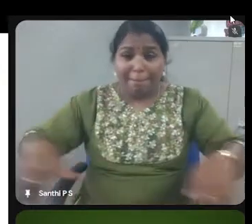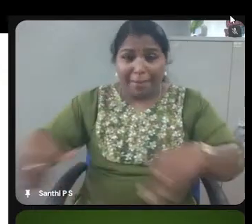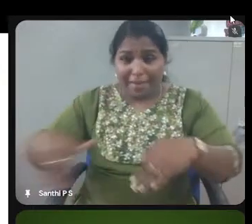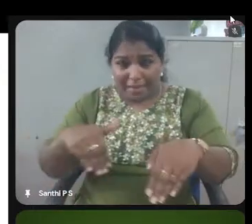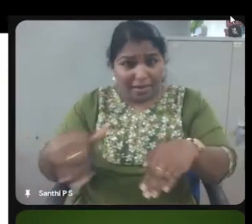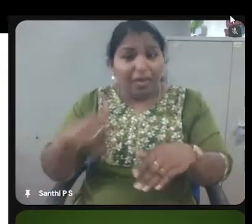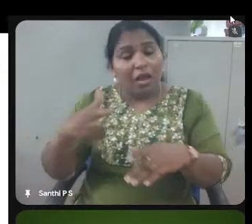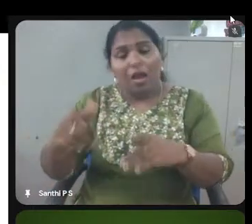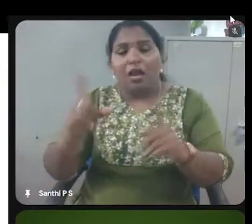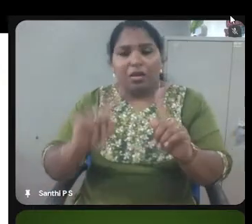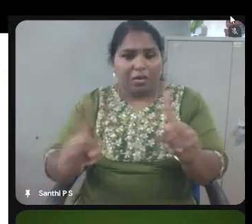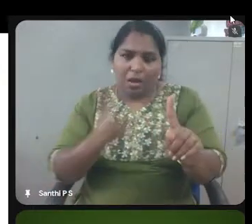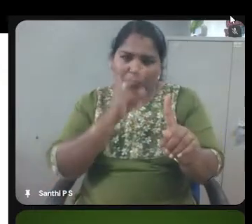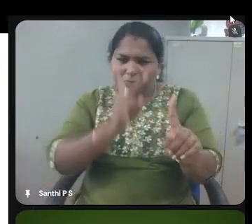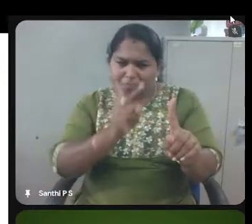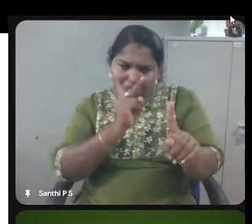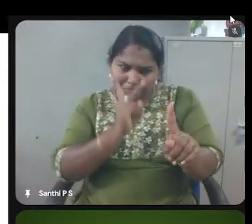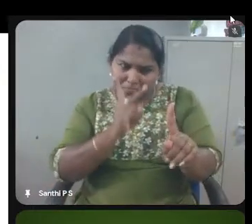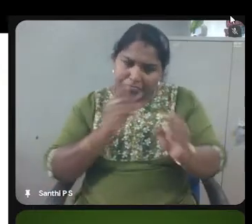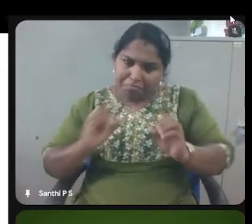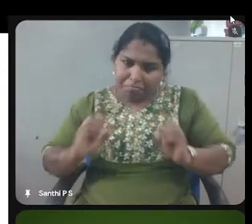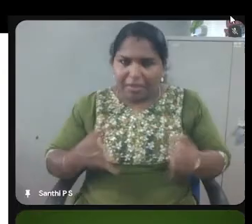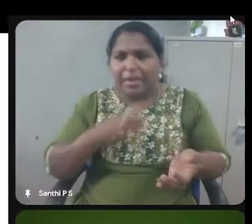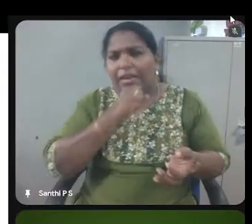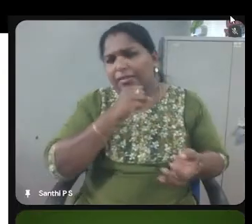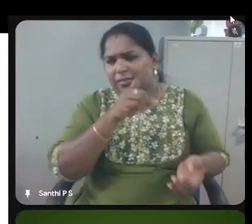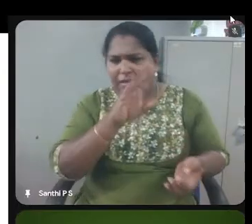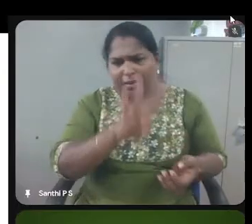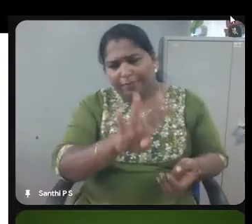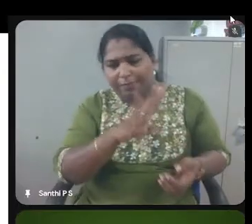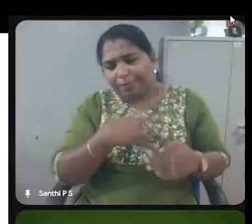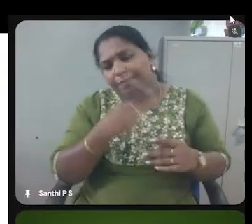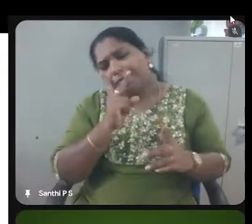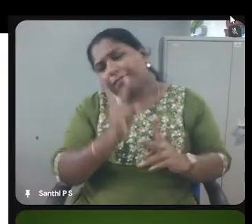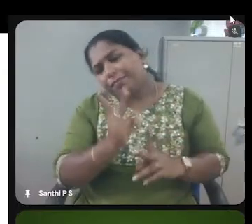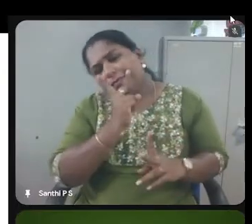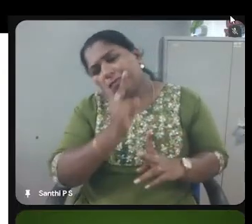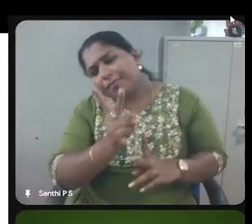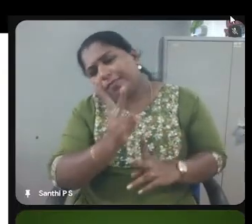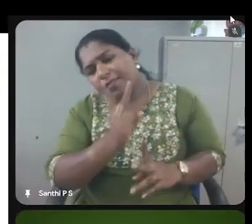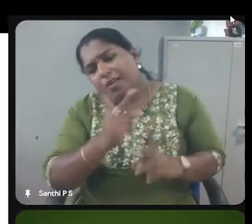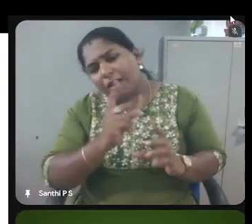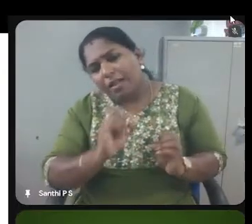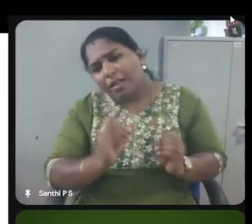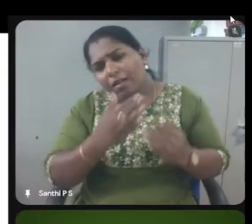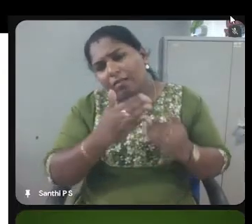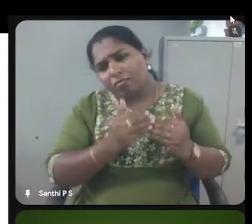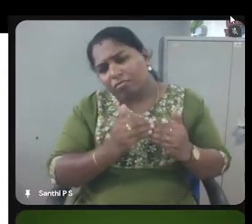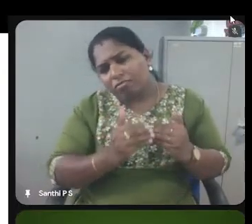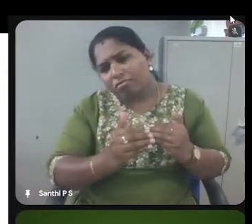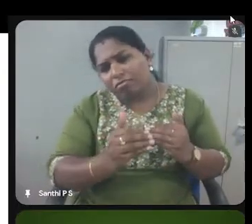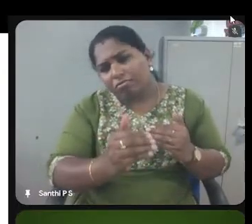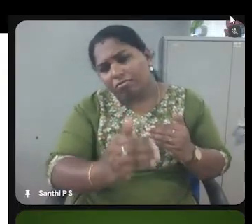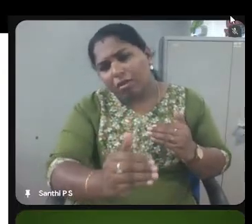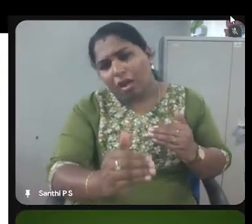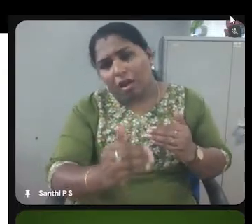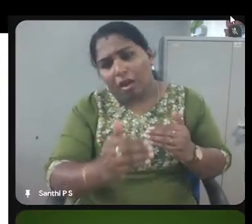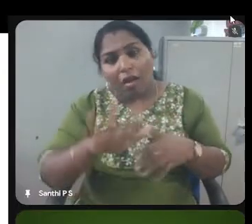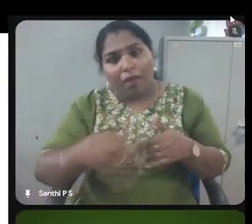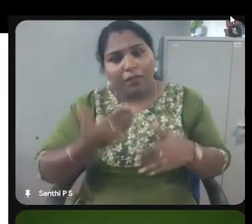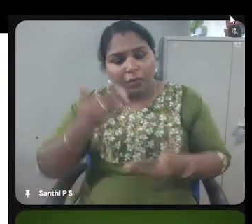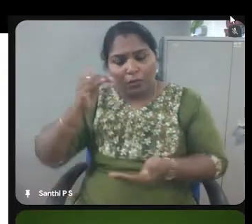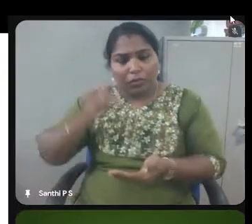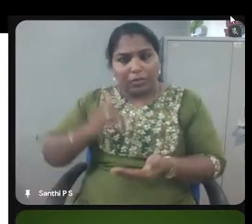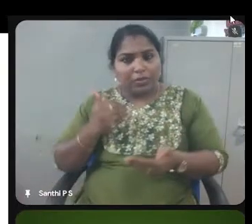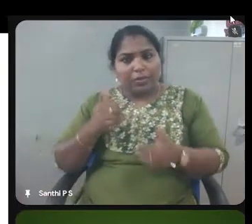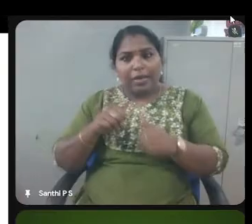ബിയേഴ്സിന്റെ കാർട്ടൂൺ കാണാൻ തുടങ്ങി. 4 വയസ്സായ കുട്ടിയാണ്. അപ്പോ അത് കാണാൻ തുടങ്ങിയതിന് ശേഷം കുട്ടിയിൽ ഭയങ്കര